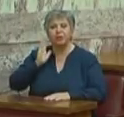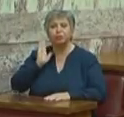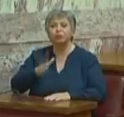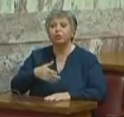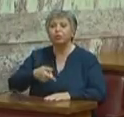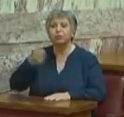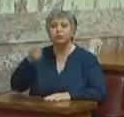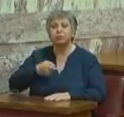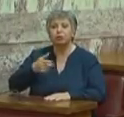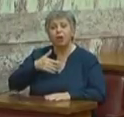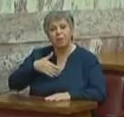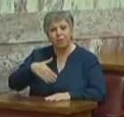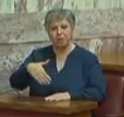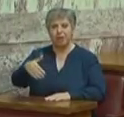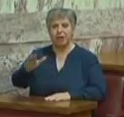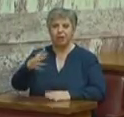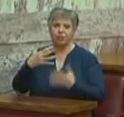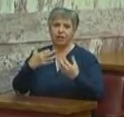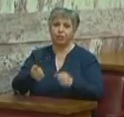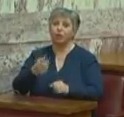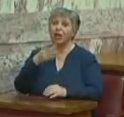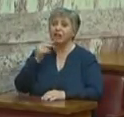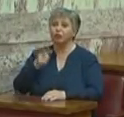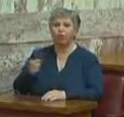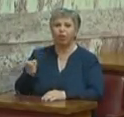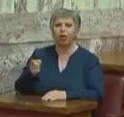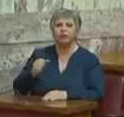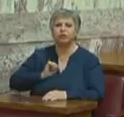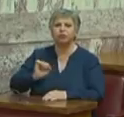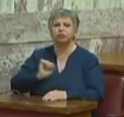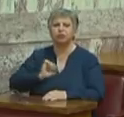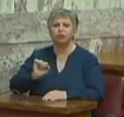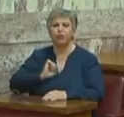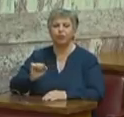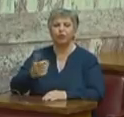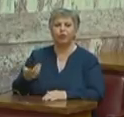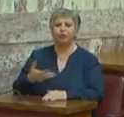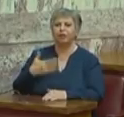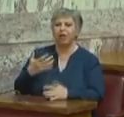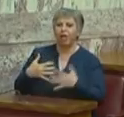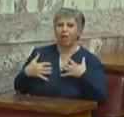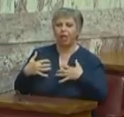του. Γι' αυτό ακριβώς τρομάζουν. Γι' αυτό ακριβώς φοβούνται.